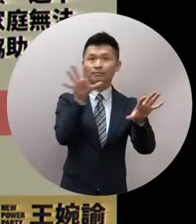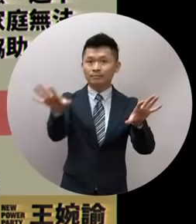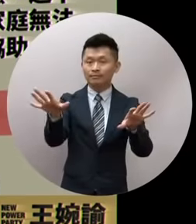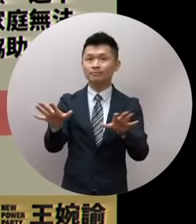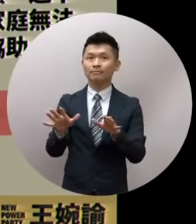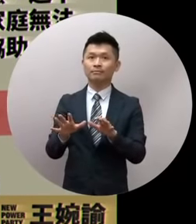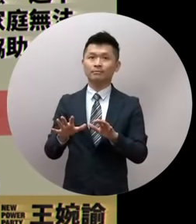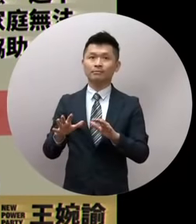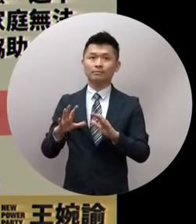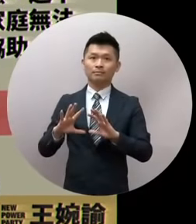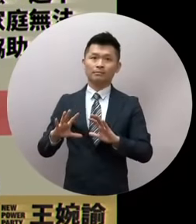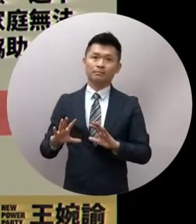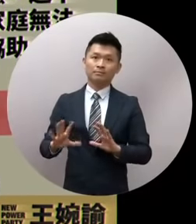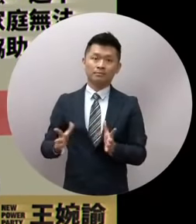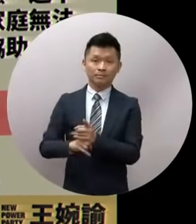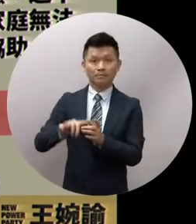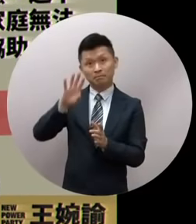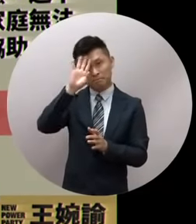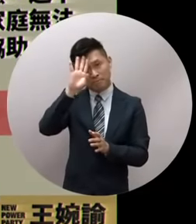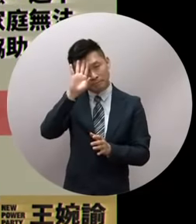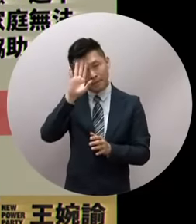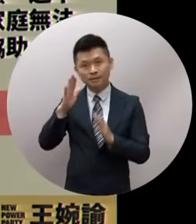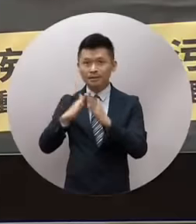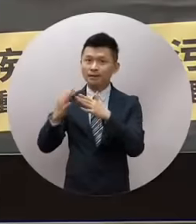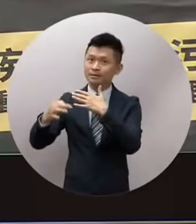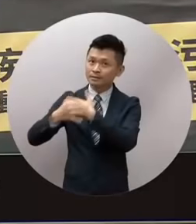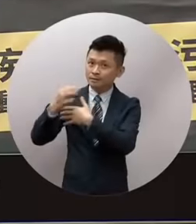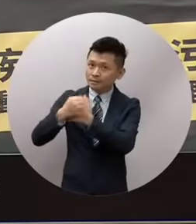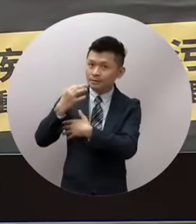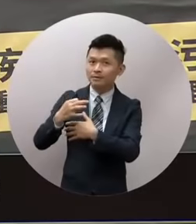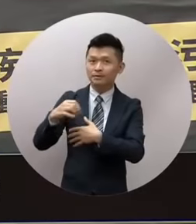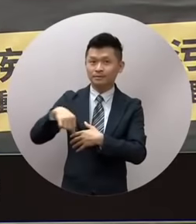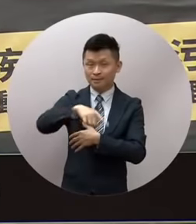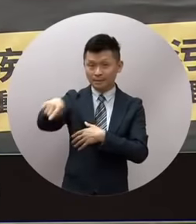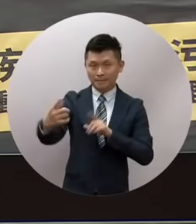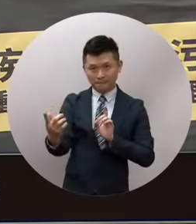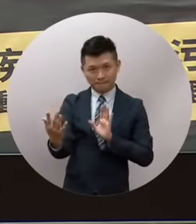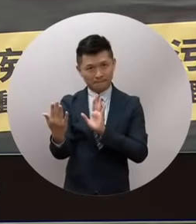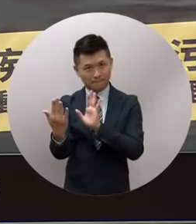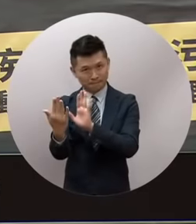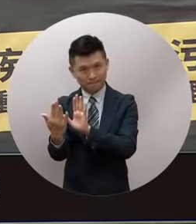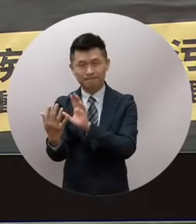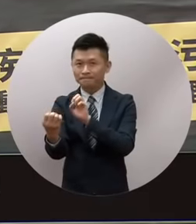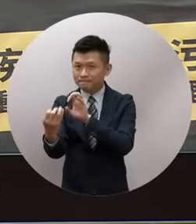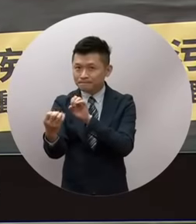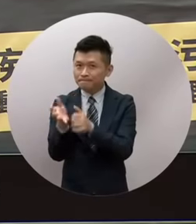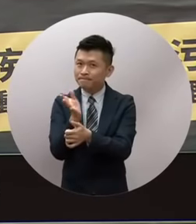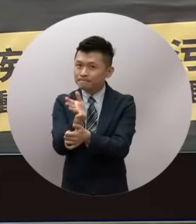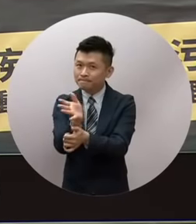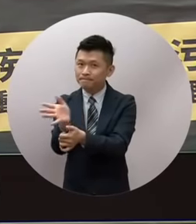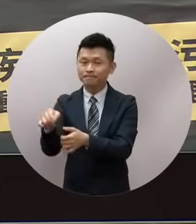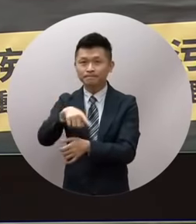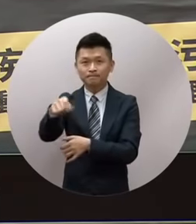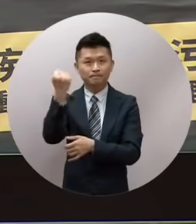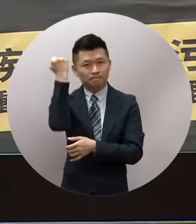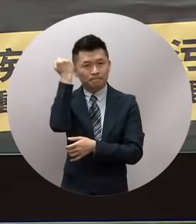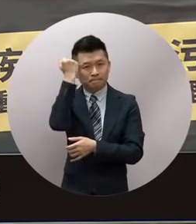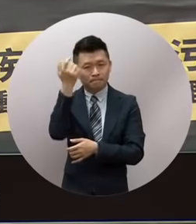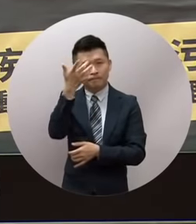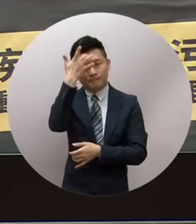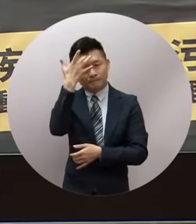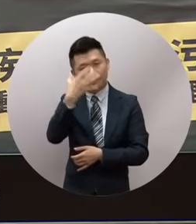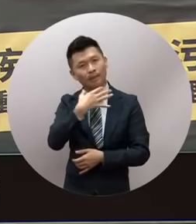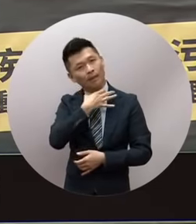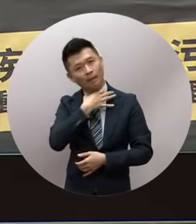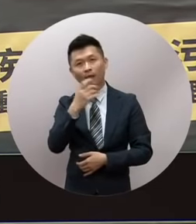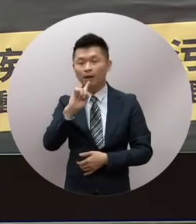来一起接受这些跟这些第一线的家属以及病患们来聊聊看，知道清楚地理解到他们所受到的困境是什么，